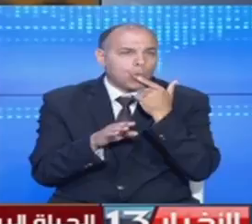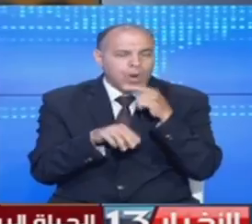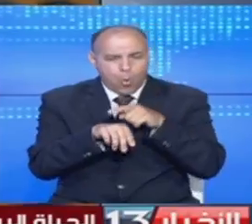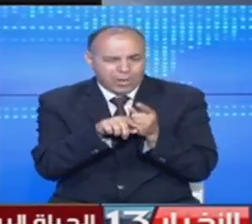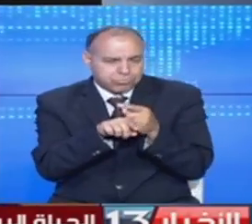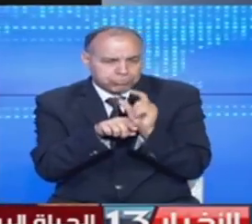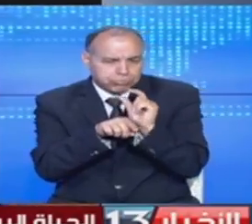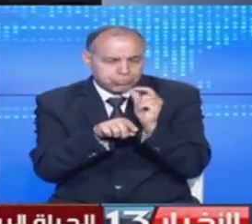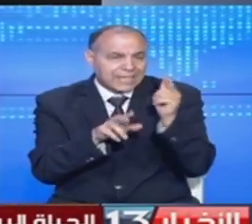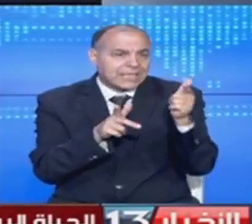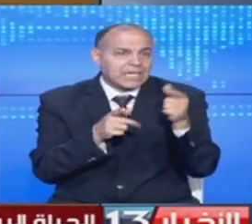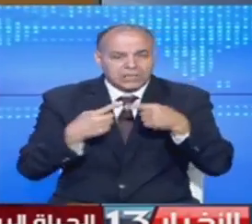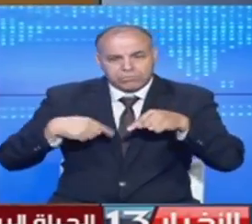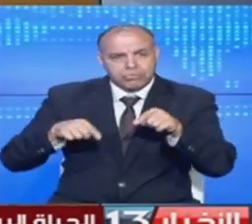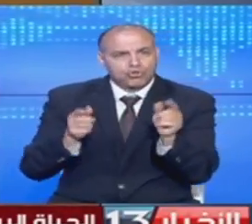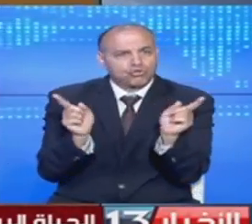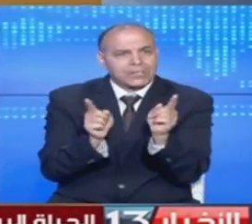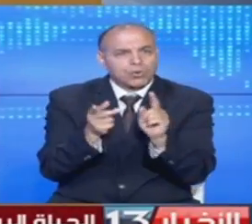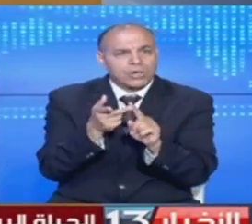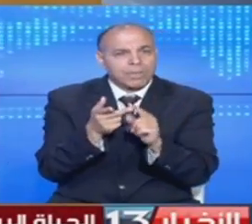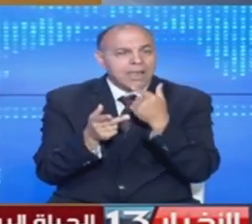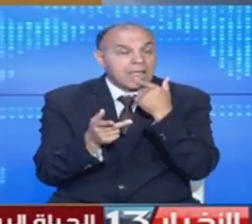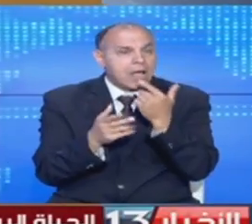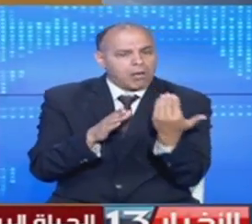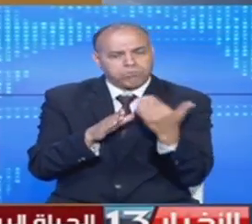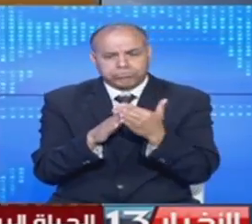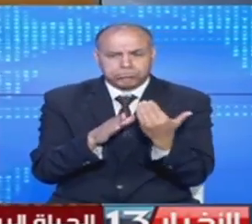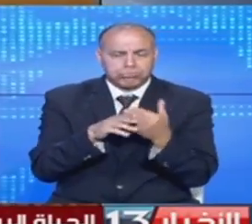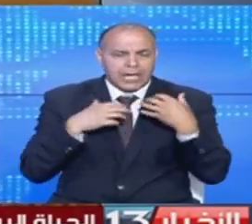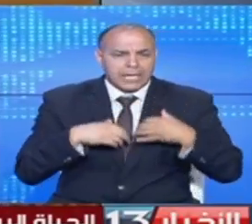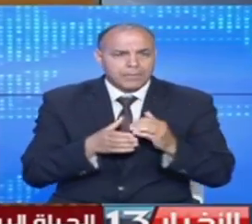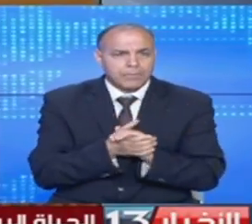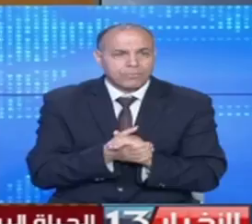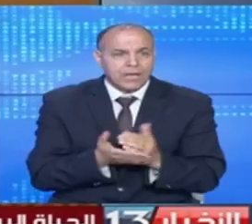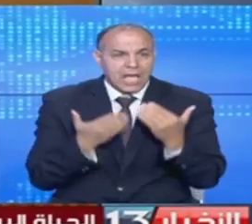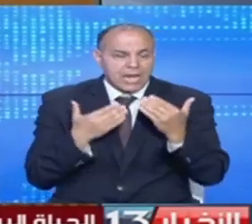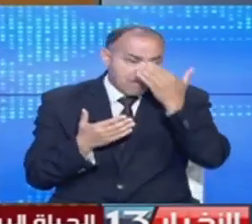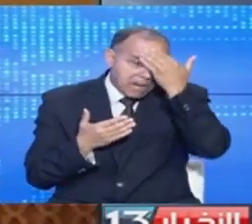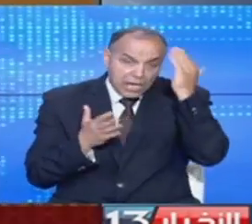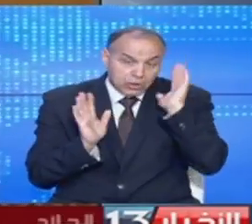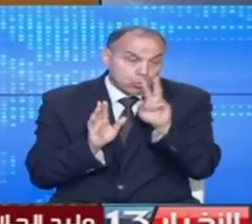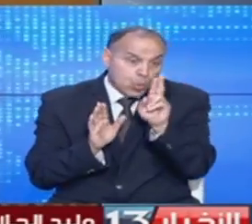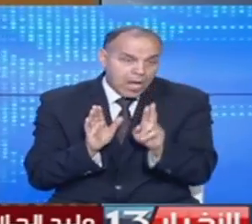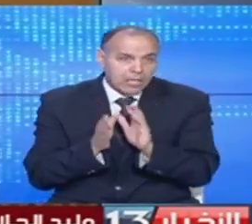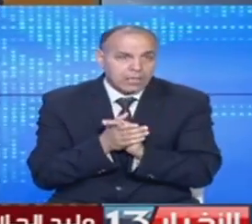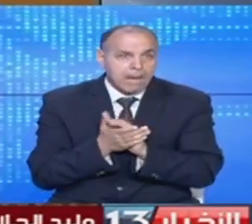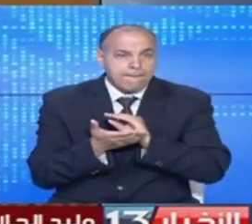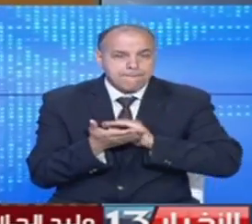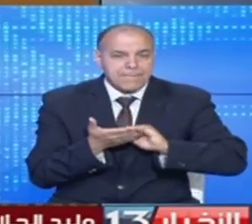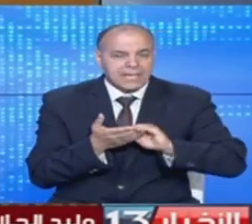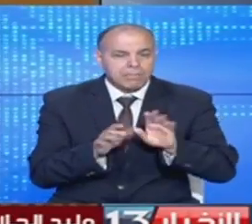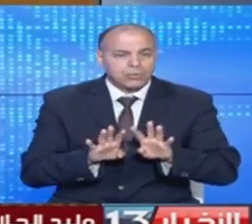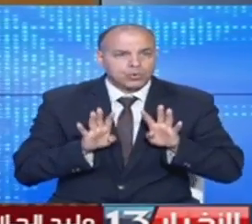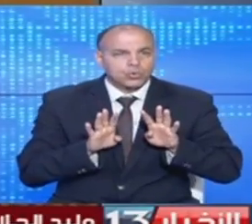الزمني المخصص لهذه الجلسة ولتدخل كل نائب. وهنا ما نعرفش علاش مكتب المجلس